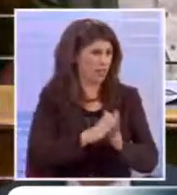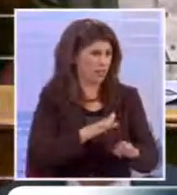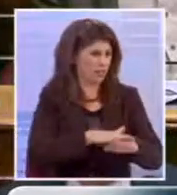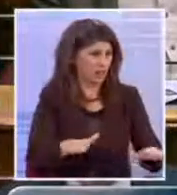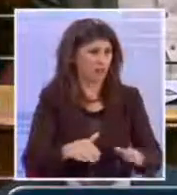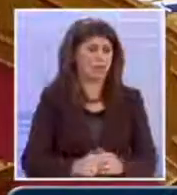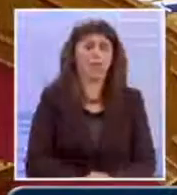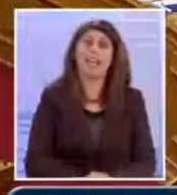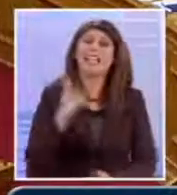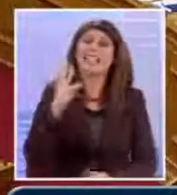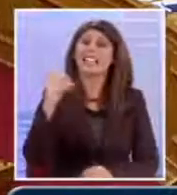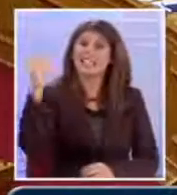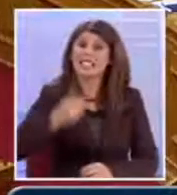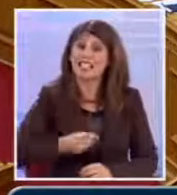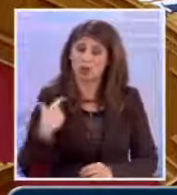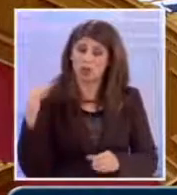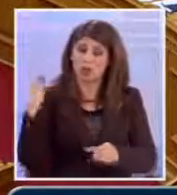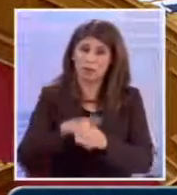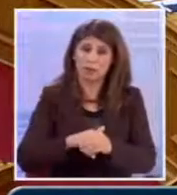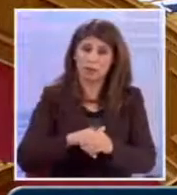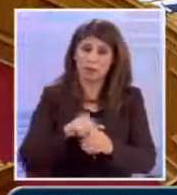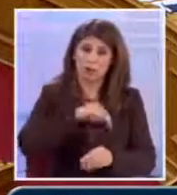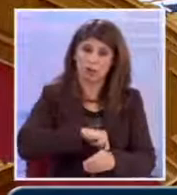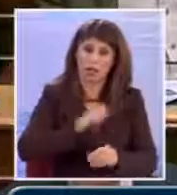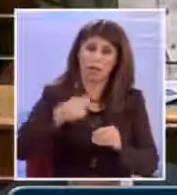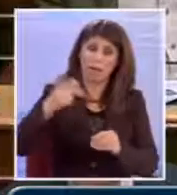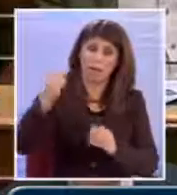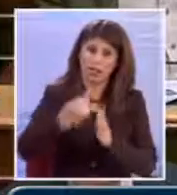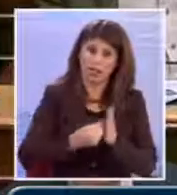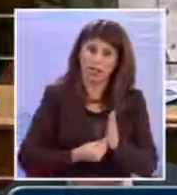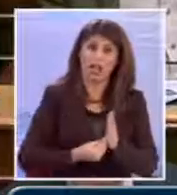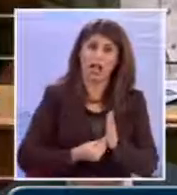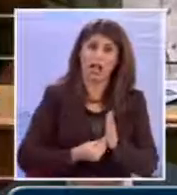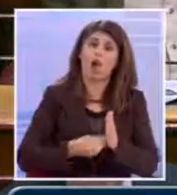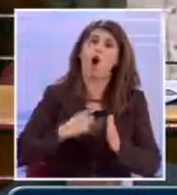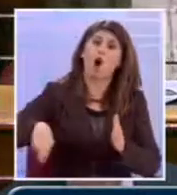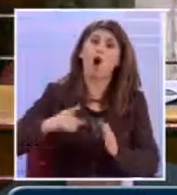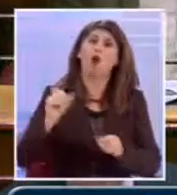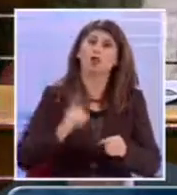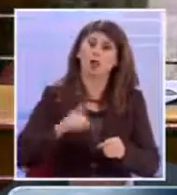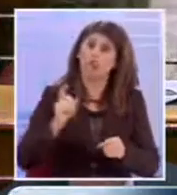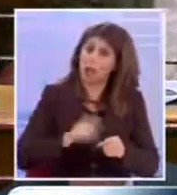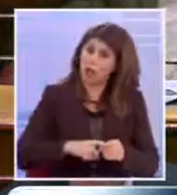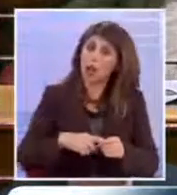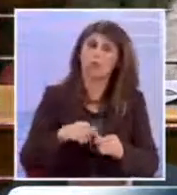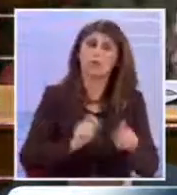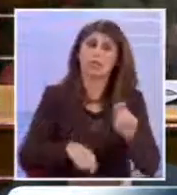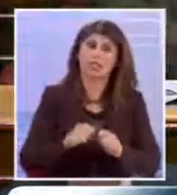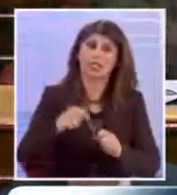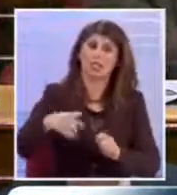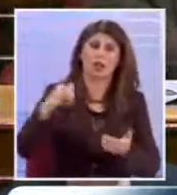Κλείνω. 30% συμμετοχή στα κέρδη και στην υπεραξία όλων των εταιριών που θα είχαν δημιουργηθεί